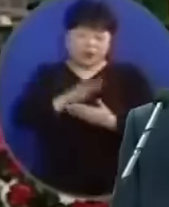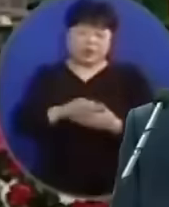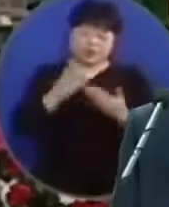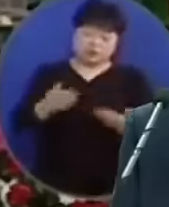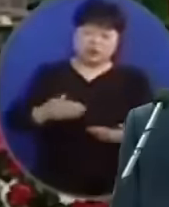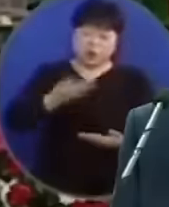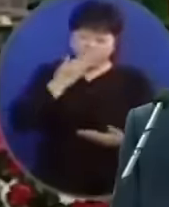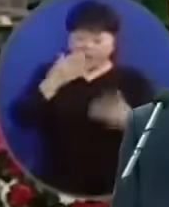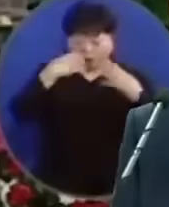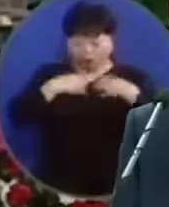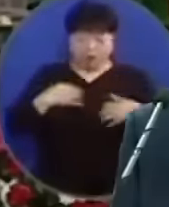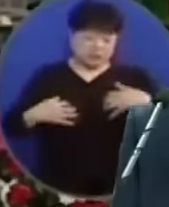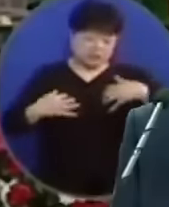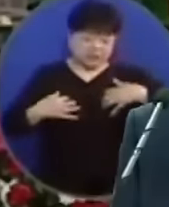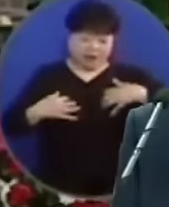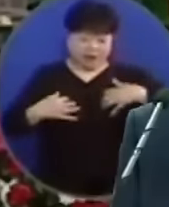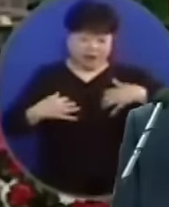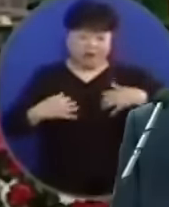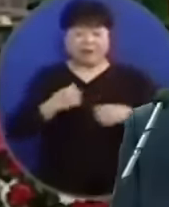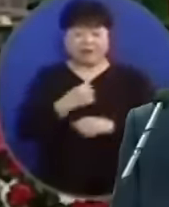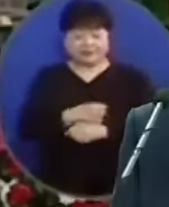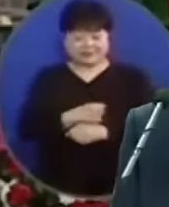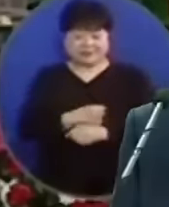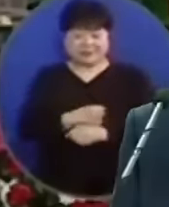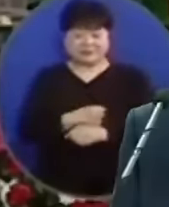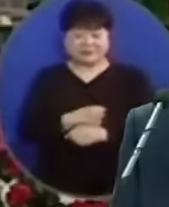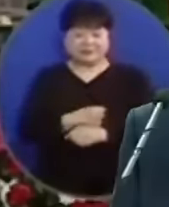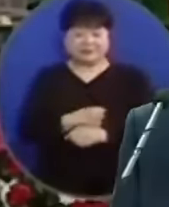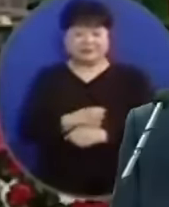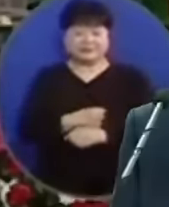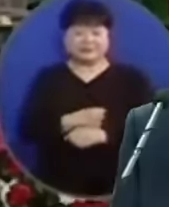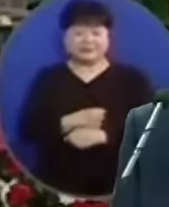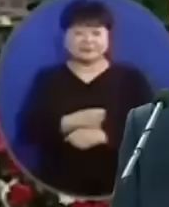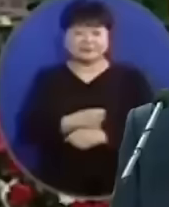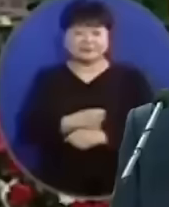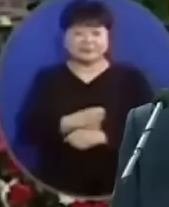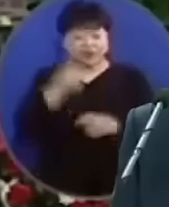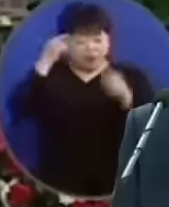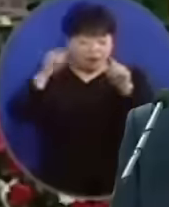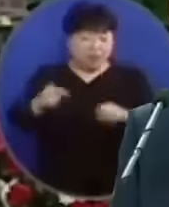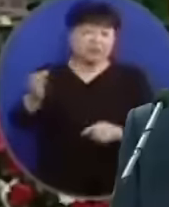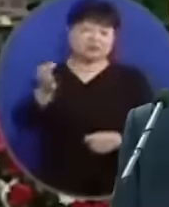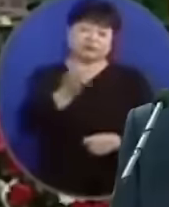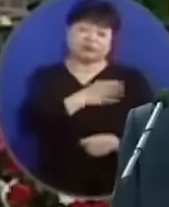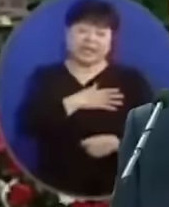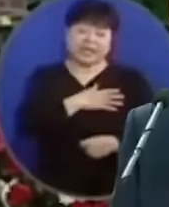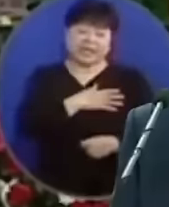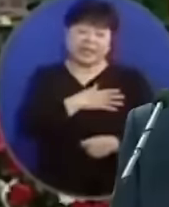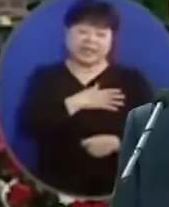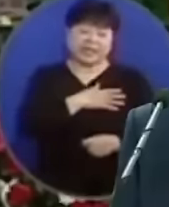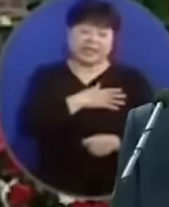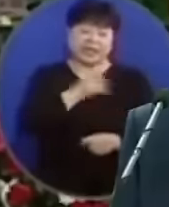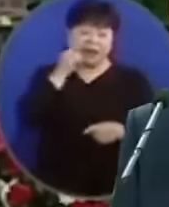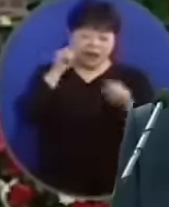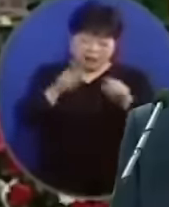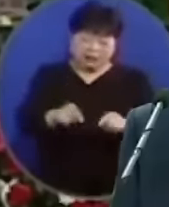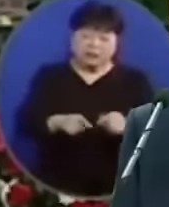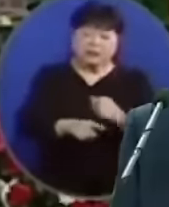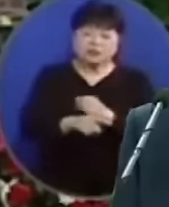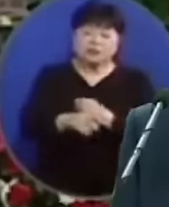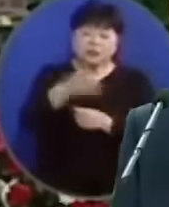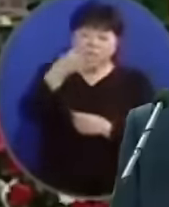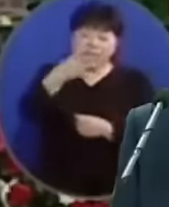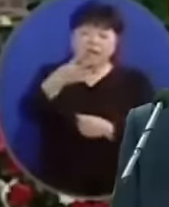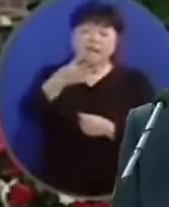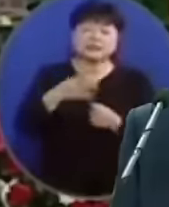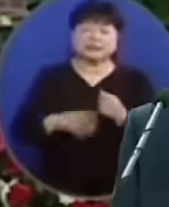즐겨라. 그렇게 했습니다. 이 어리석은 부자가 어리석은 것은 네 가지 이유가